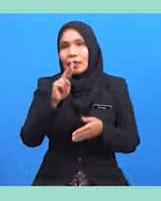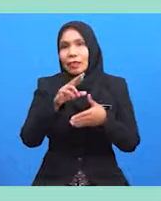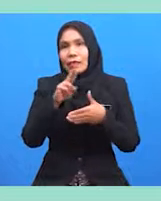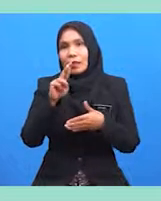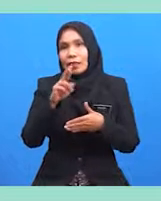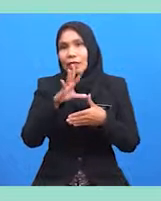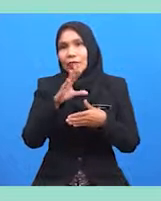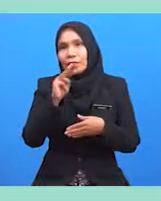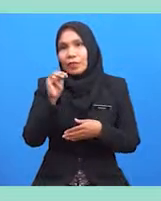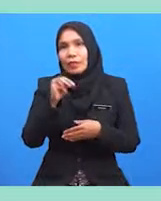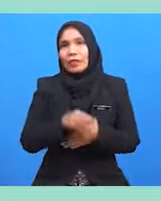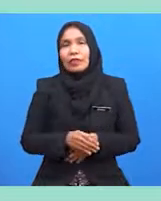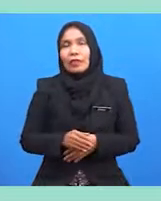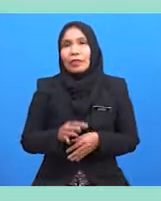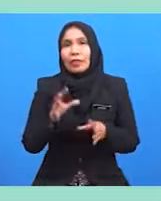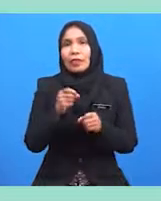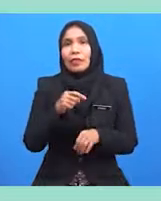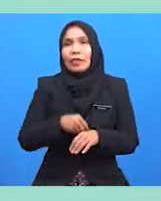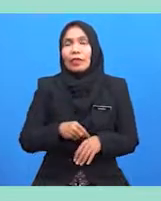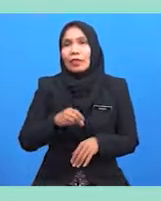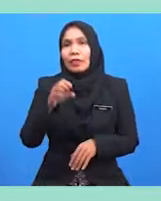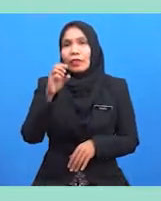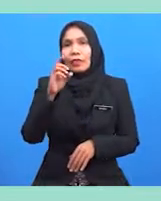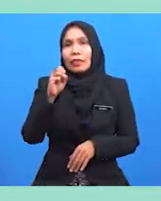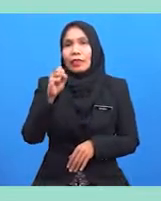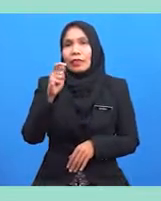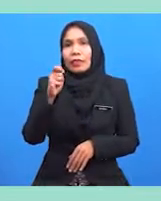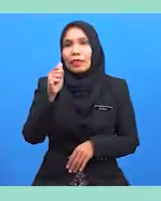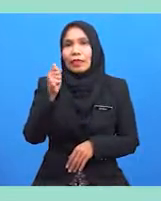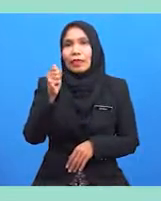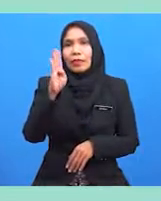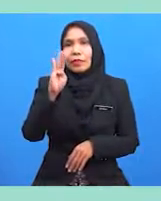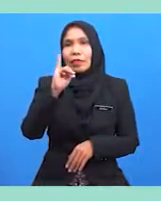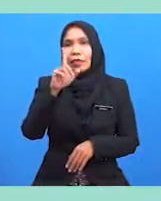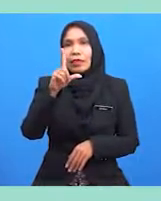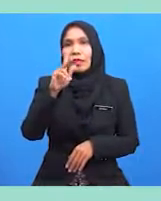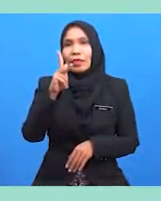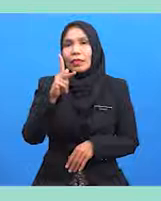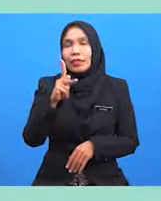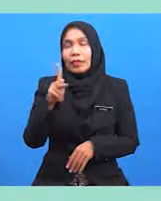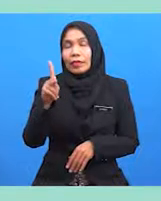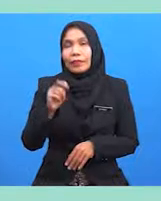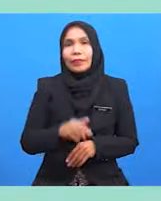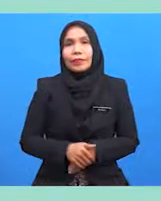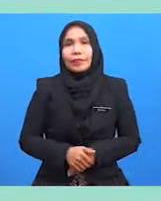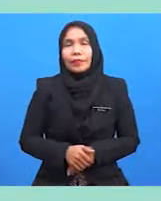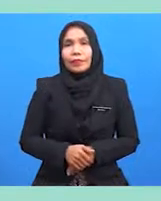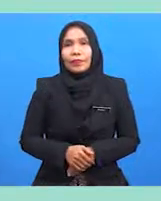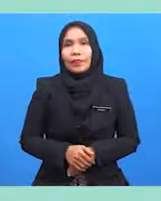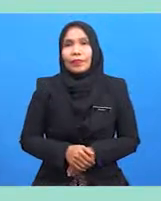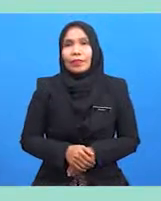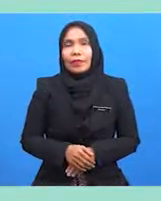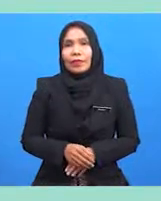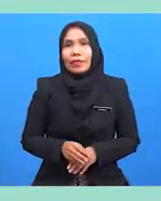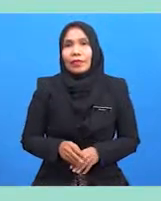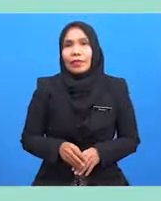Sekarang, marilah kita belajar bagaimana Bank Pusat mengawal inflasi untuk memastikan